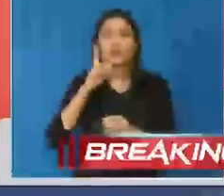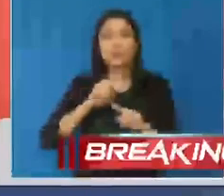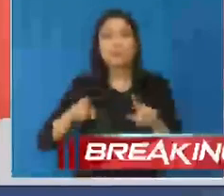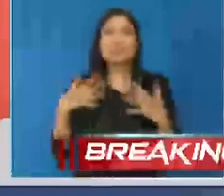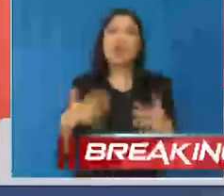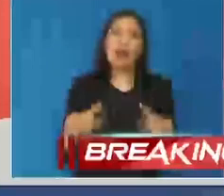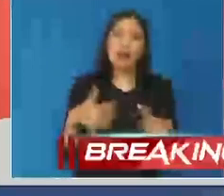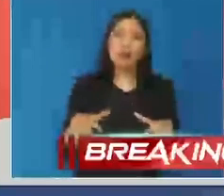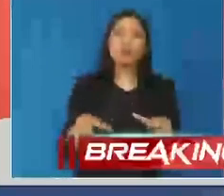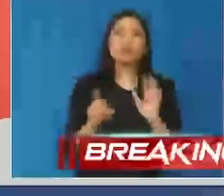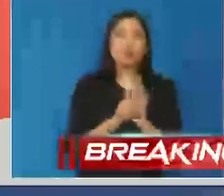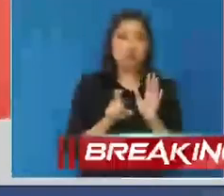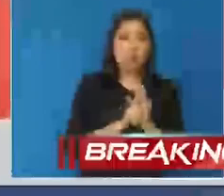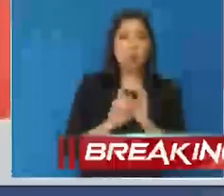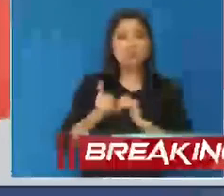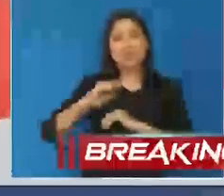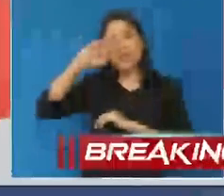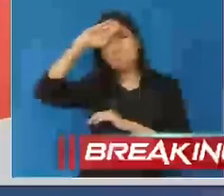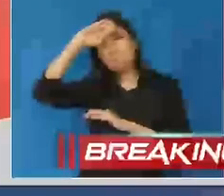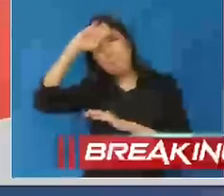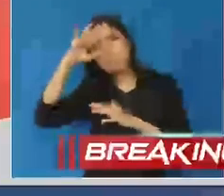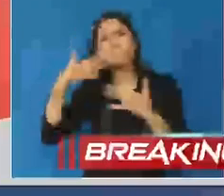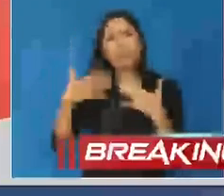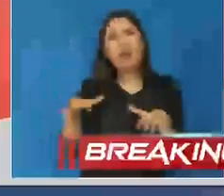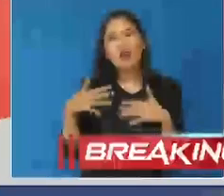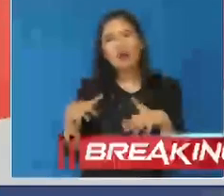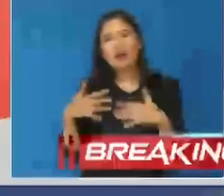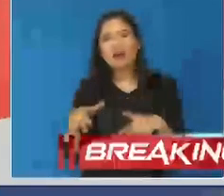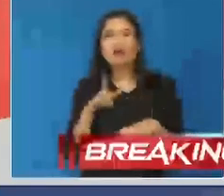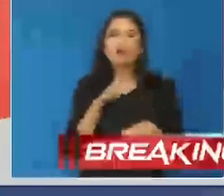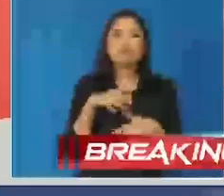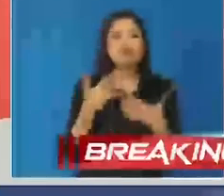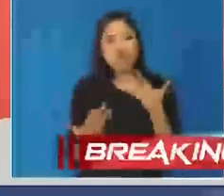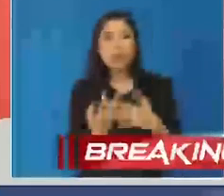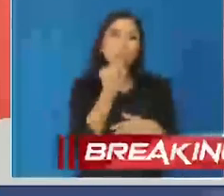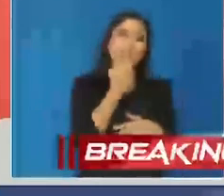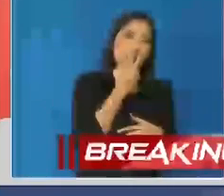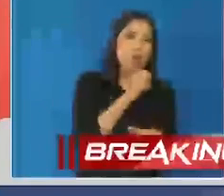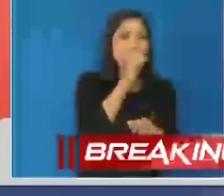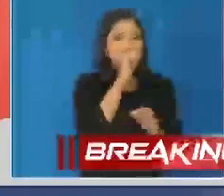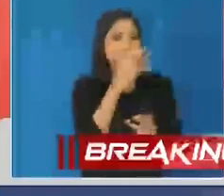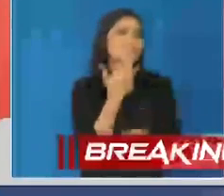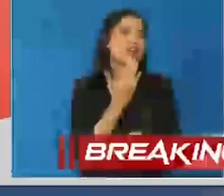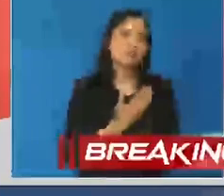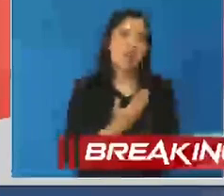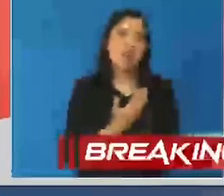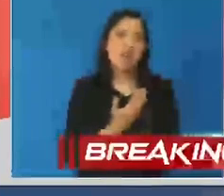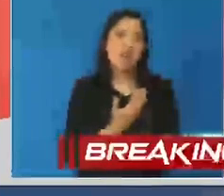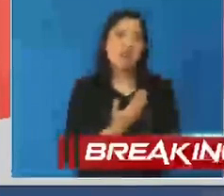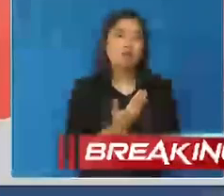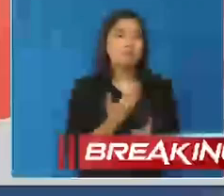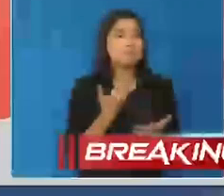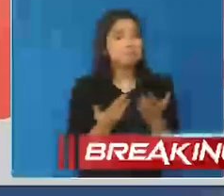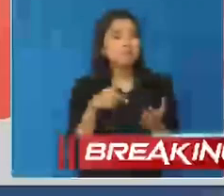misalnya hanya merasa demam demam tidak terlalu tinggi mungkin batuk pilek biasa yang seringkali dimaknai